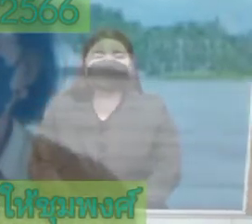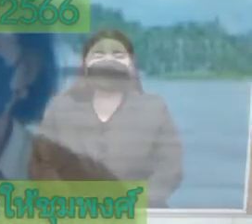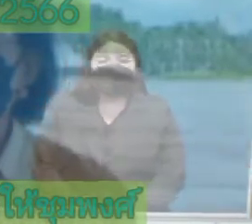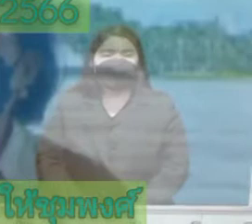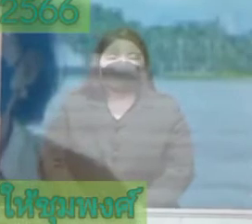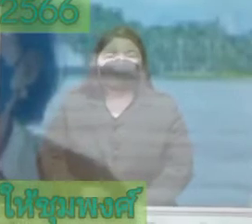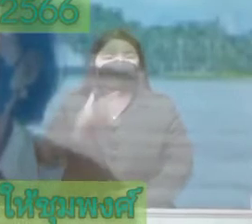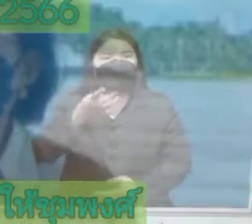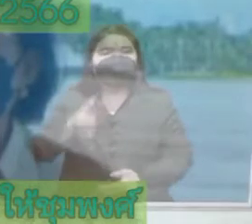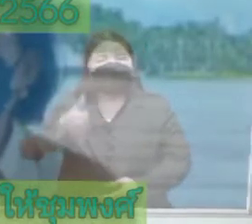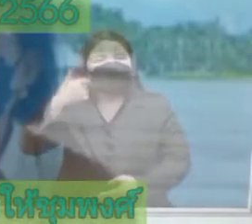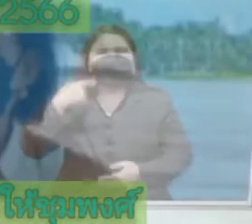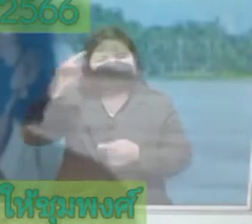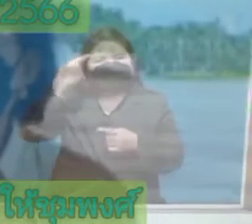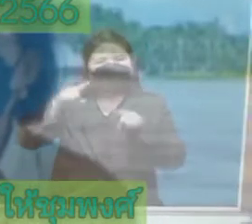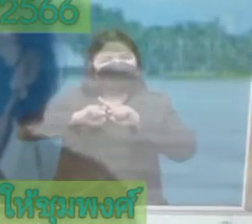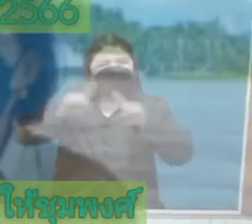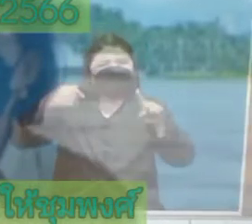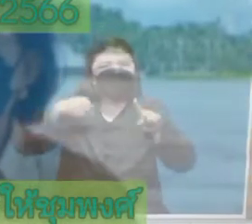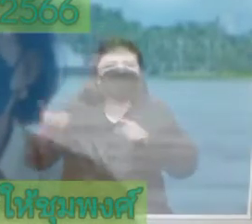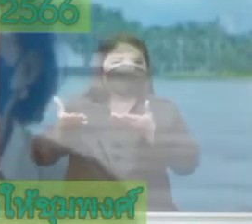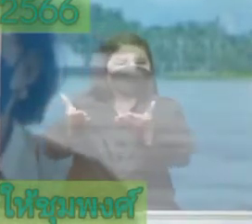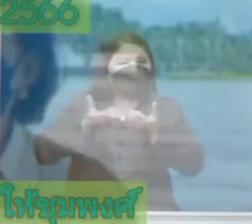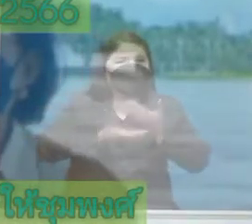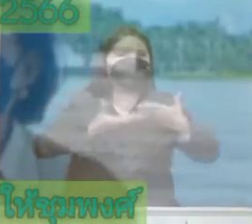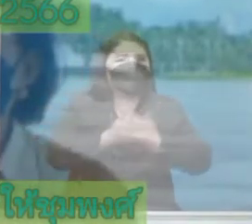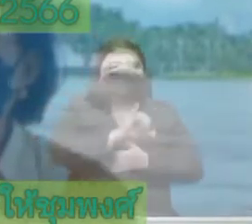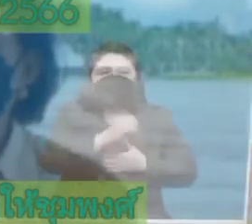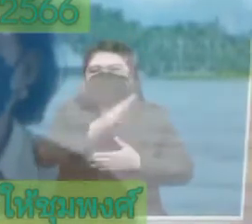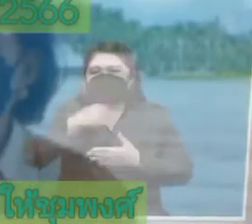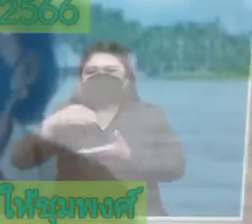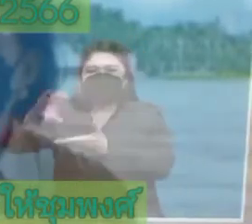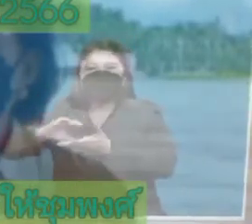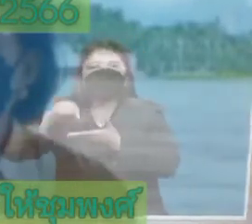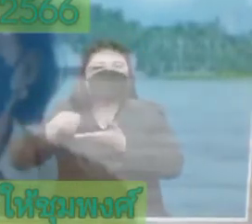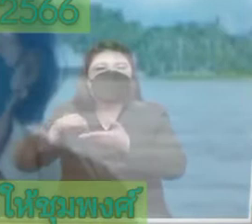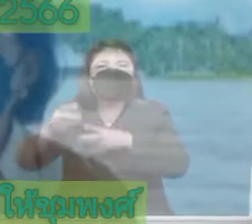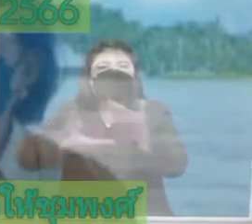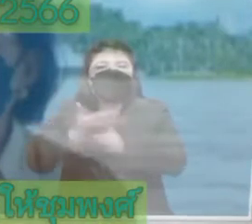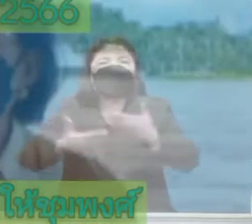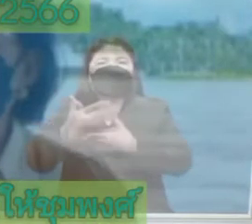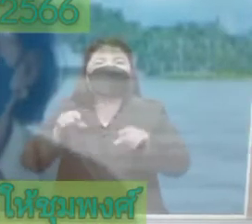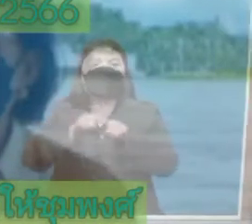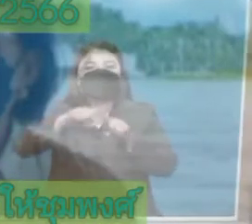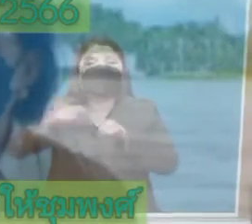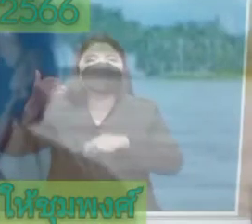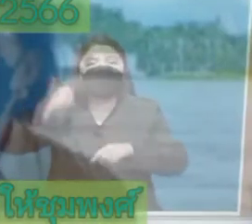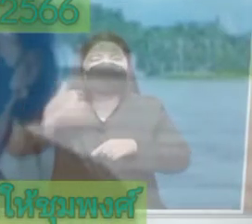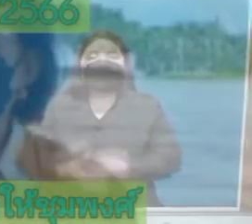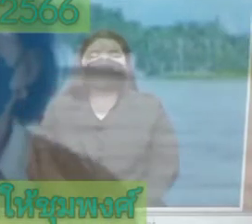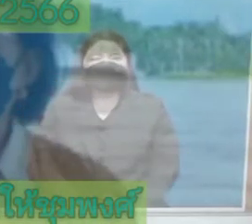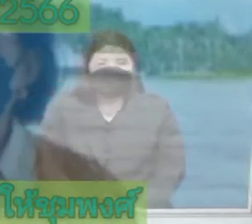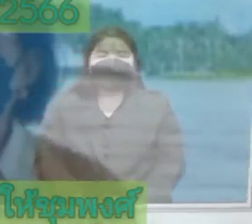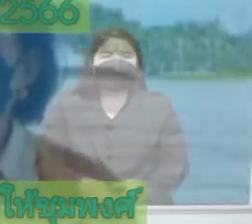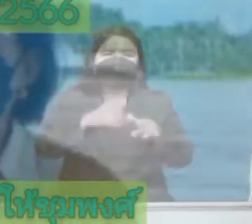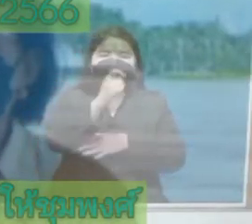หมอะไรที่ไม่ดีอะไรที่ยังไม่เห็นด้วยผมก็จะรับไปพิจารณาว่าต่างที่เสนอมาทั้งหมดเสนอมาผ่านข้างล่างขึ้นมาเกือบทั้งสิ้นไม่ว่าจะส่วนท้องถิ่น